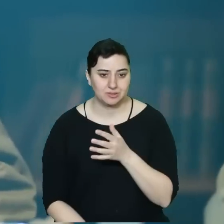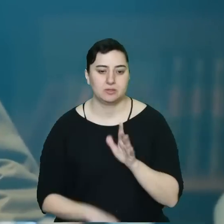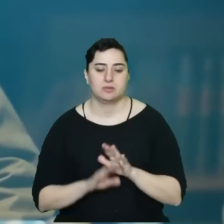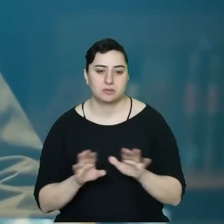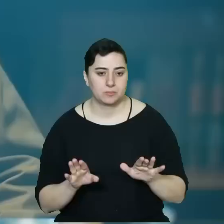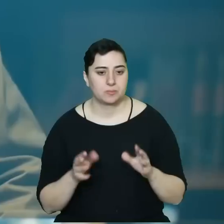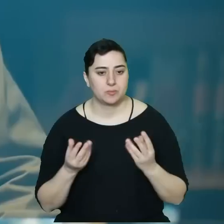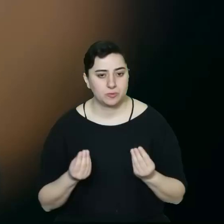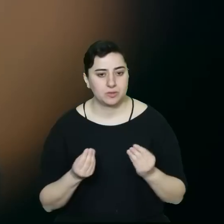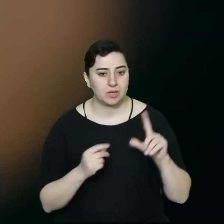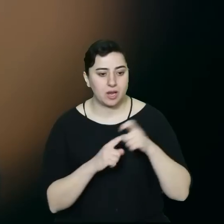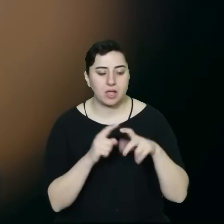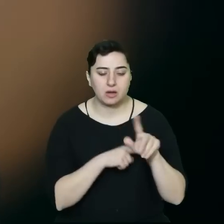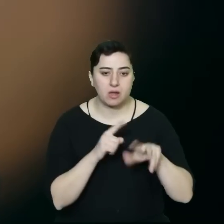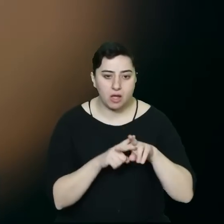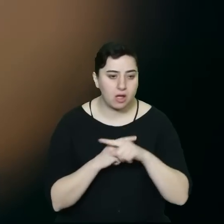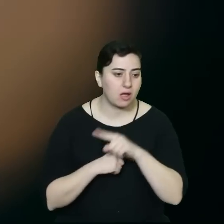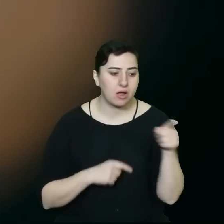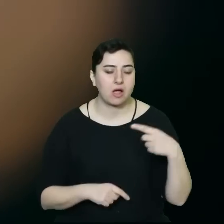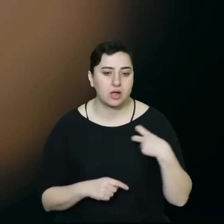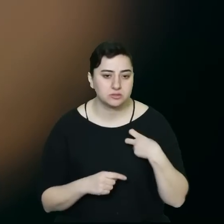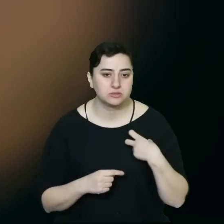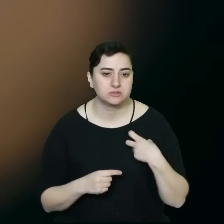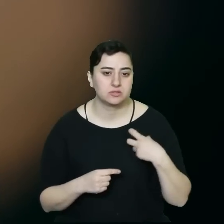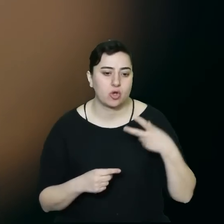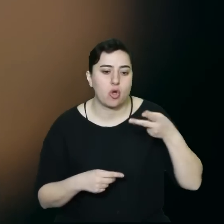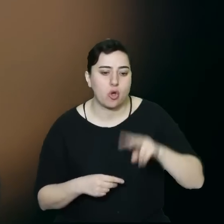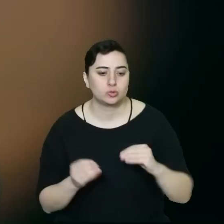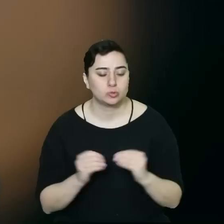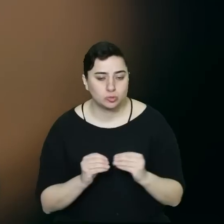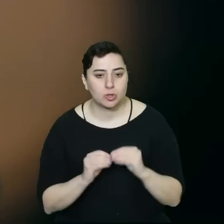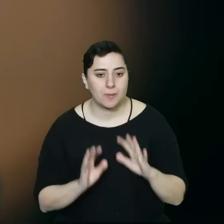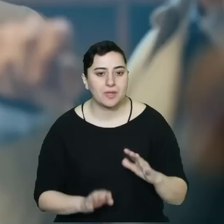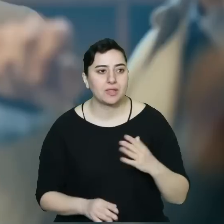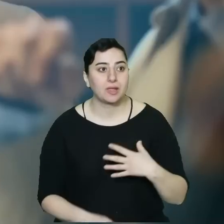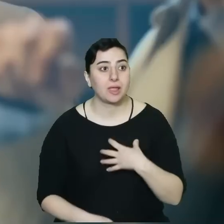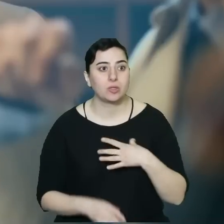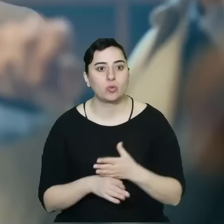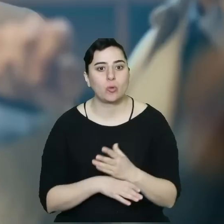Tamam, Leyla aşkın tecellisi de aşkın kendisi değil.